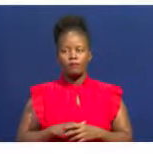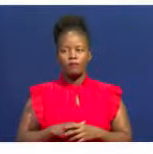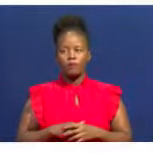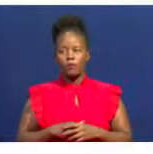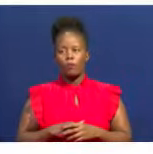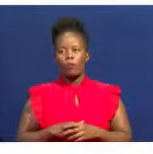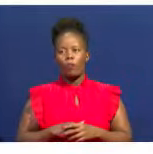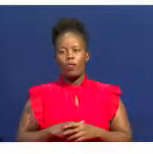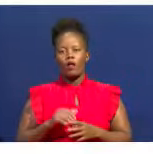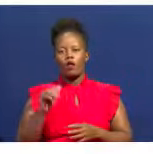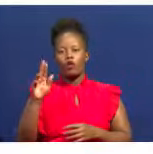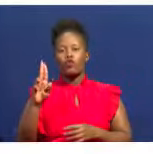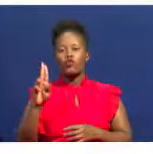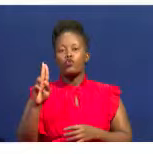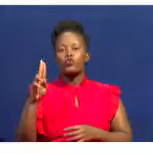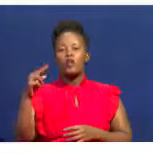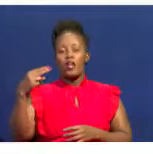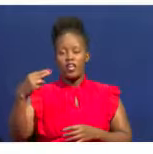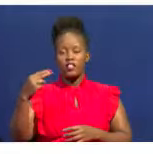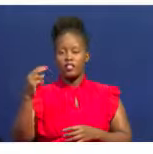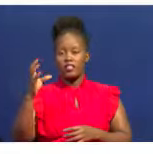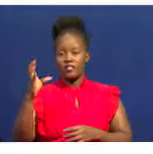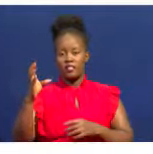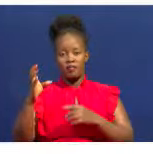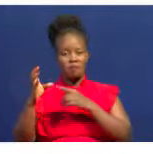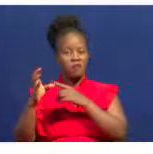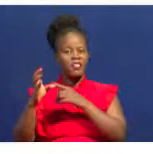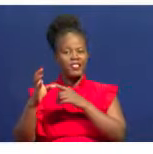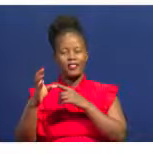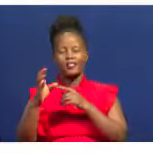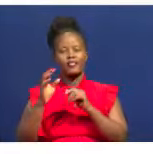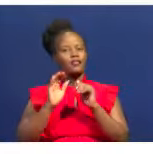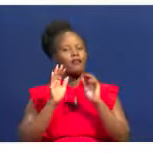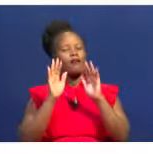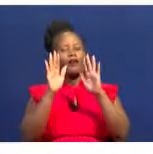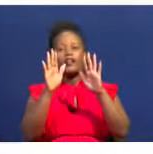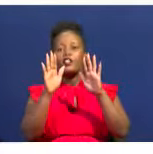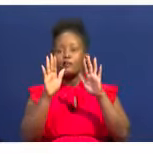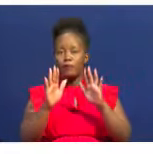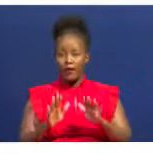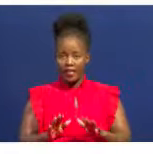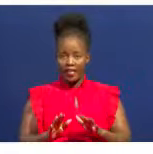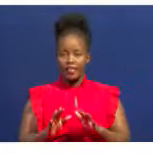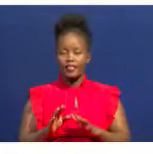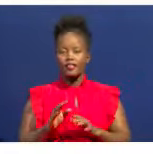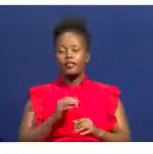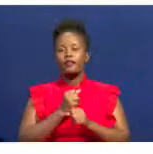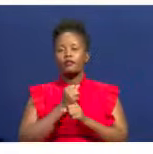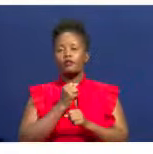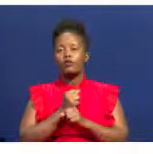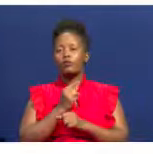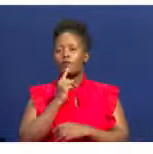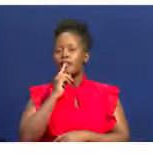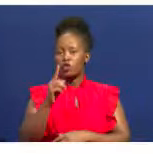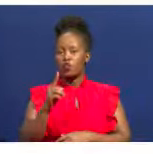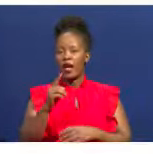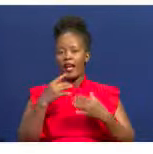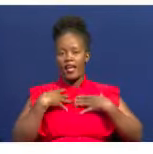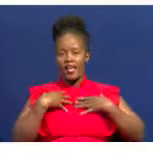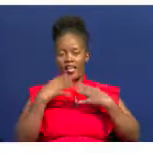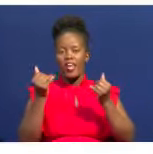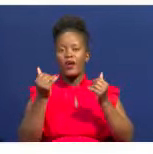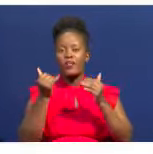Universal health coverage, Taifa Care, is extremely important for us to make sure that our health